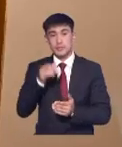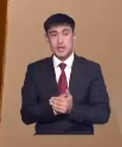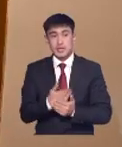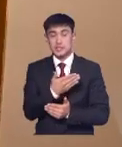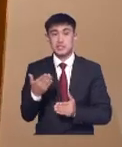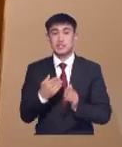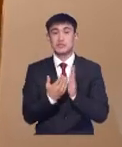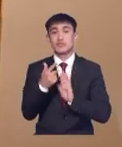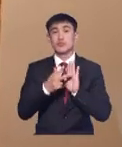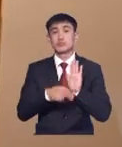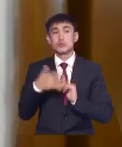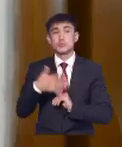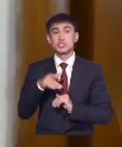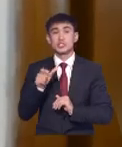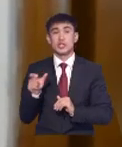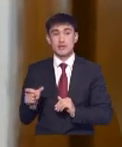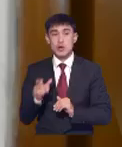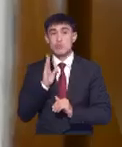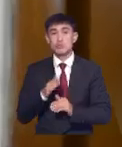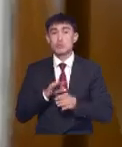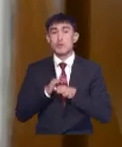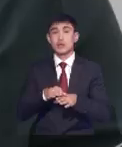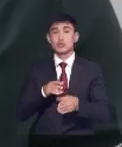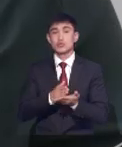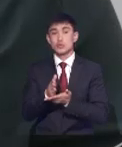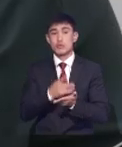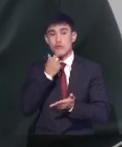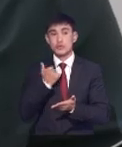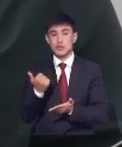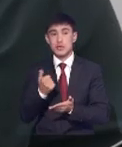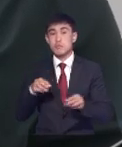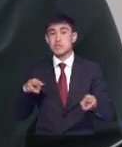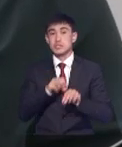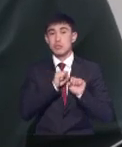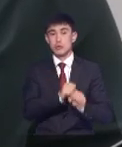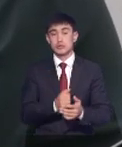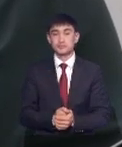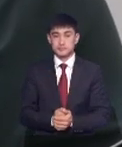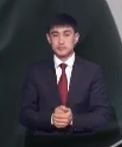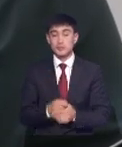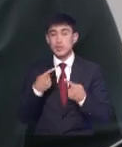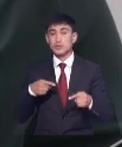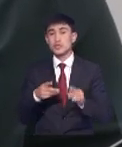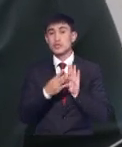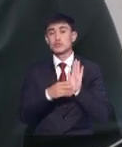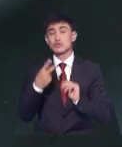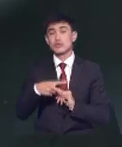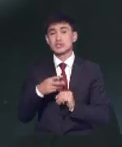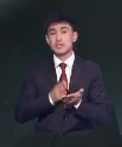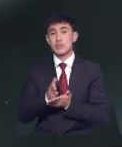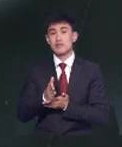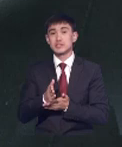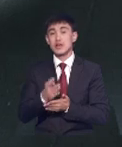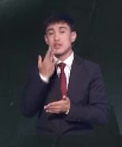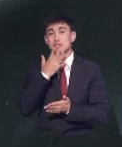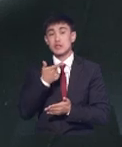Из них свыше 850 человек будут проходить службу в воинских частях Министерства обороны. Остальные 920 направятся